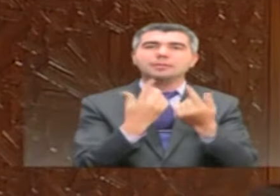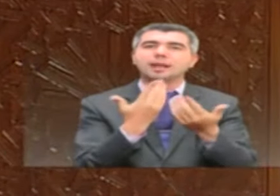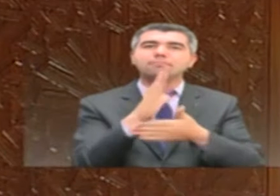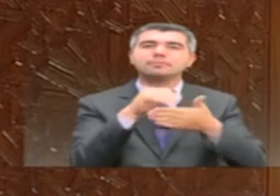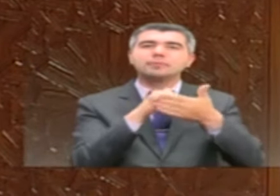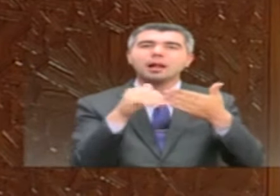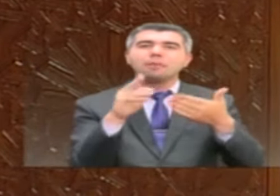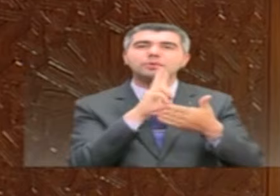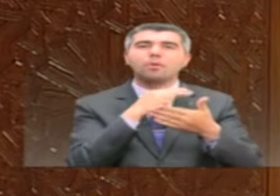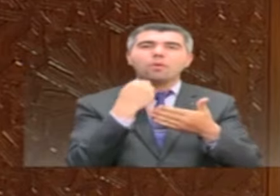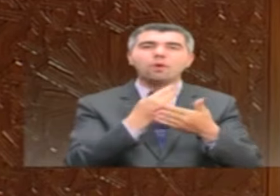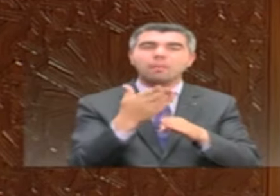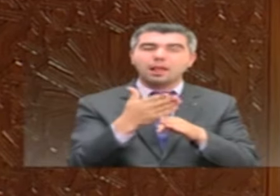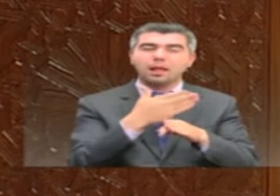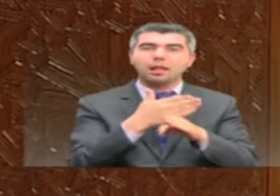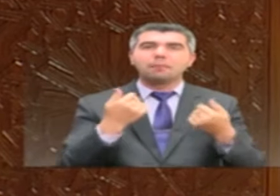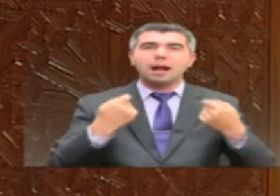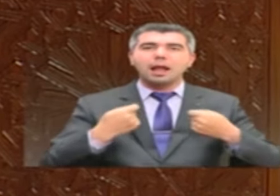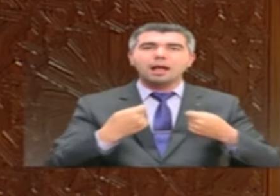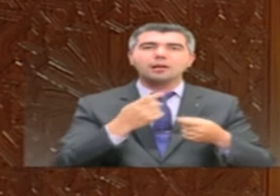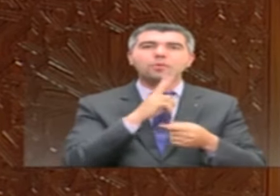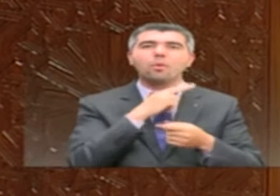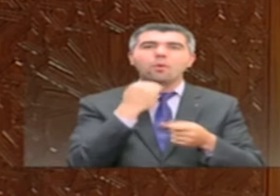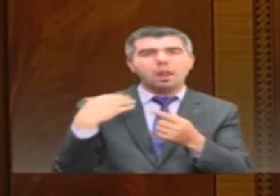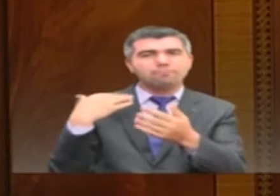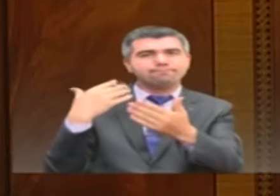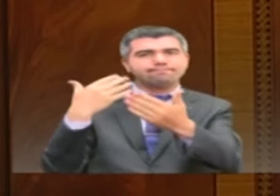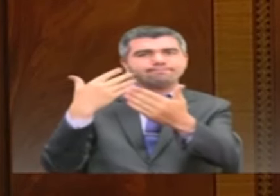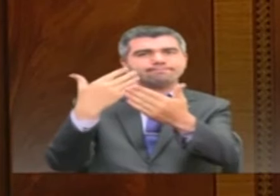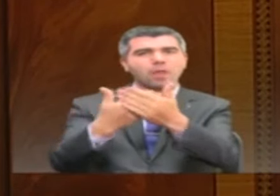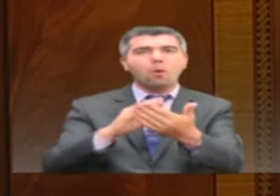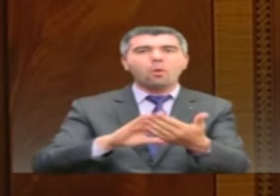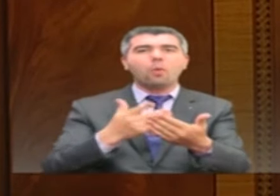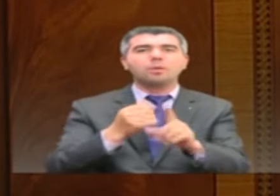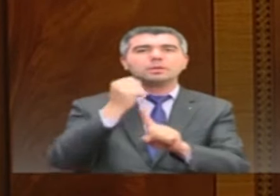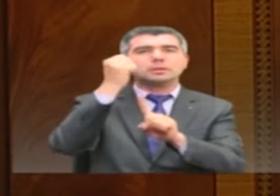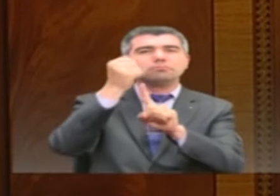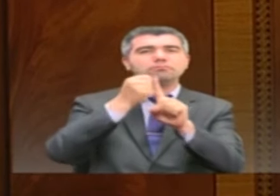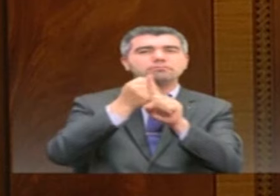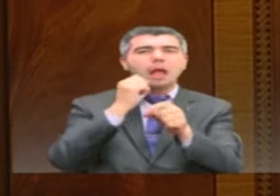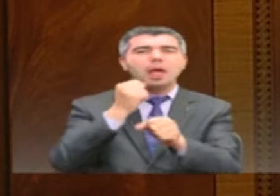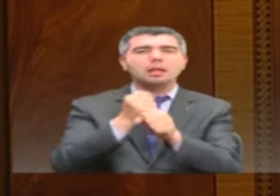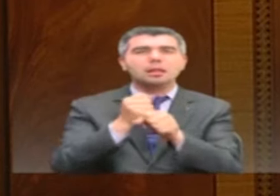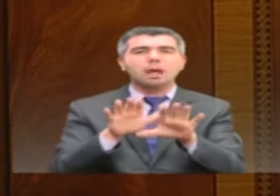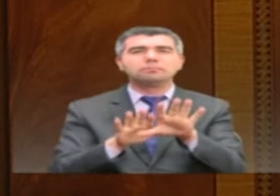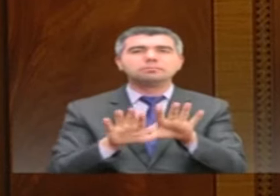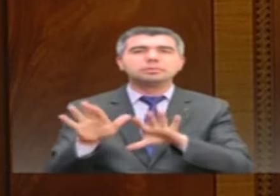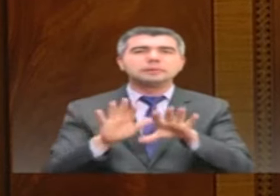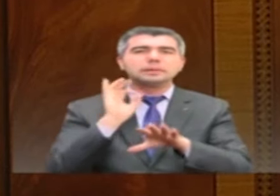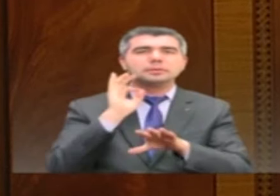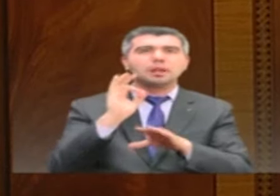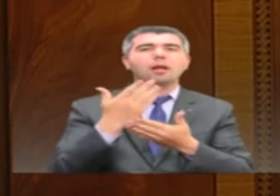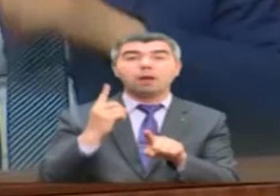البرنامج الحكومي خلصت الى ولاده مصطلح جديد في القاموس السياسي المغربي يدعم التصريح